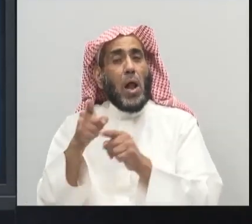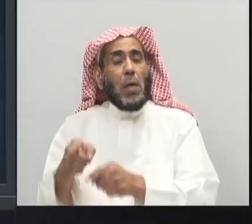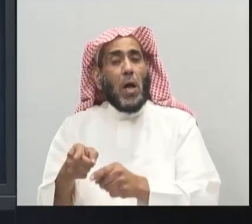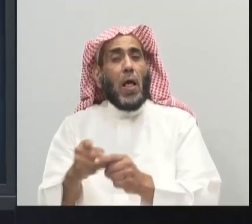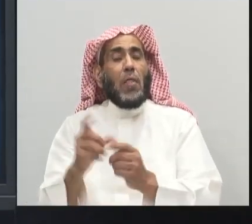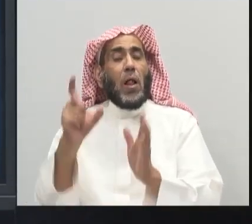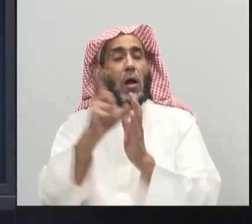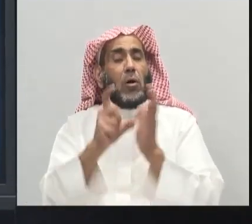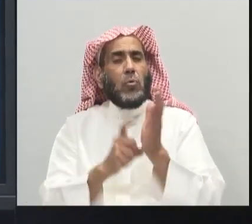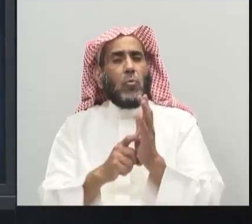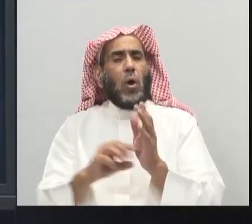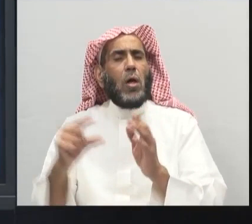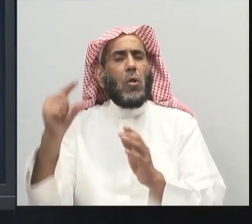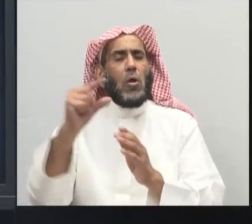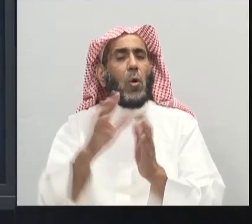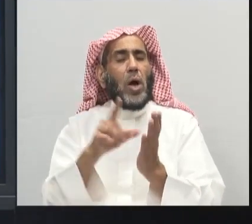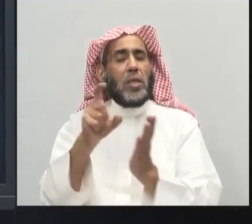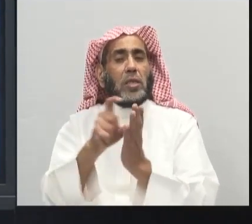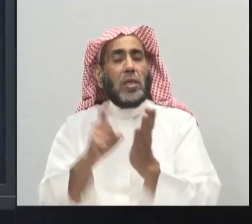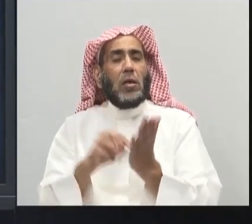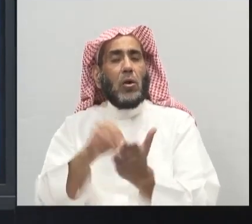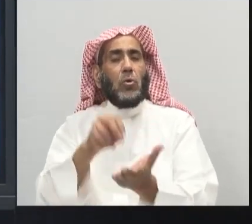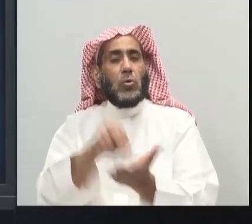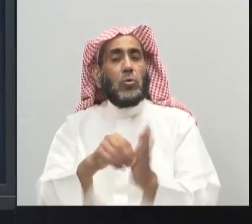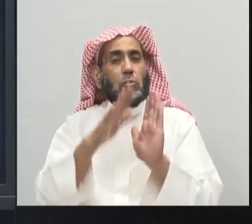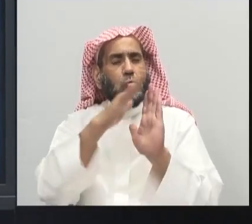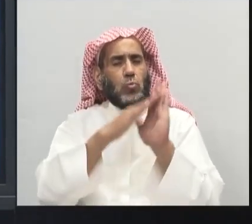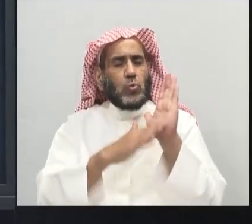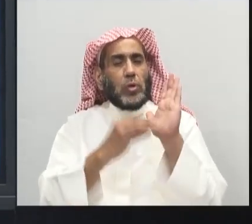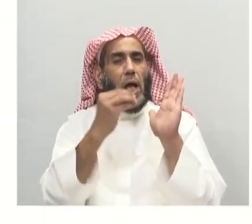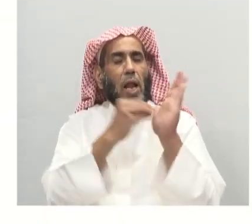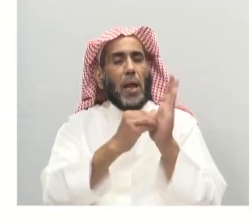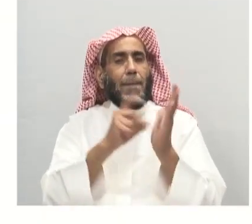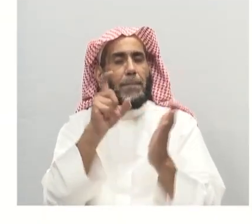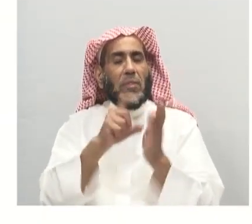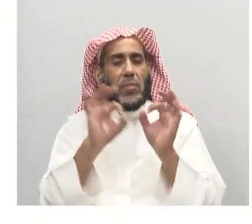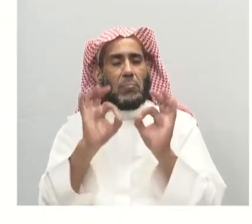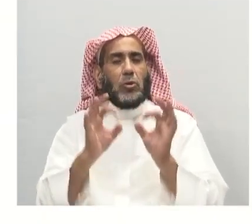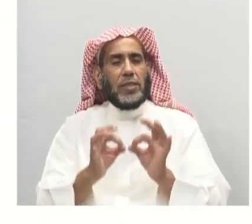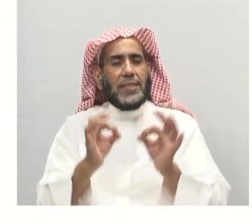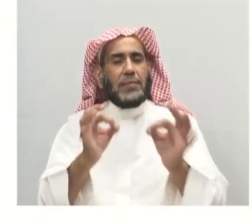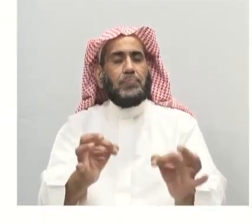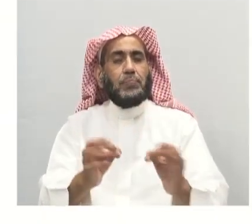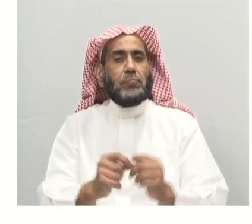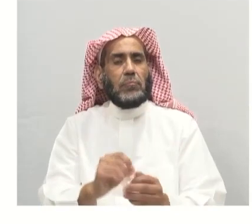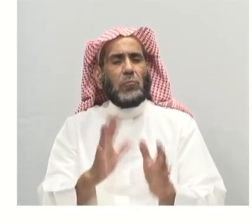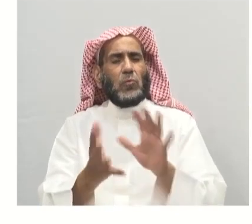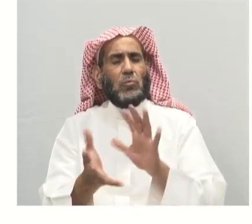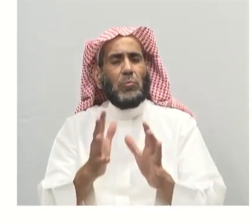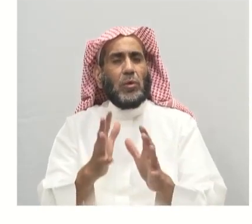هذا القانون وهذه القواعد القانونيه التي قد نص قد نص عليها و ايضا ربما